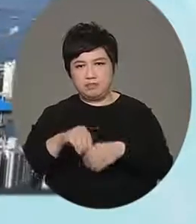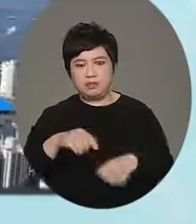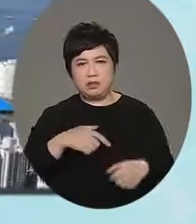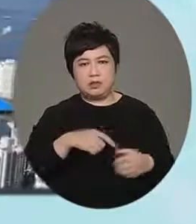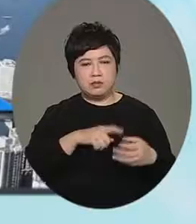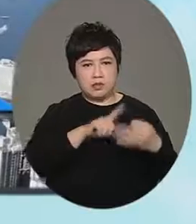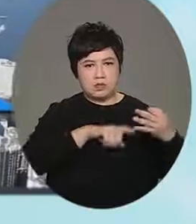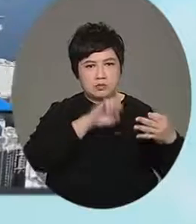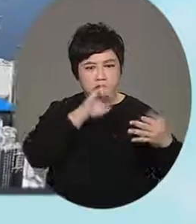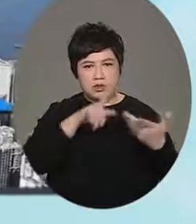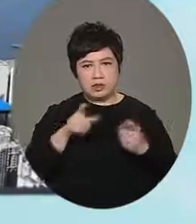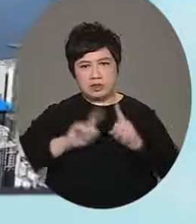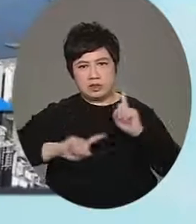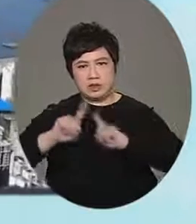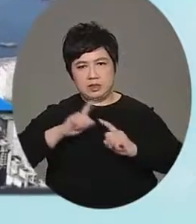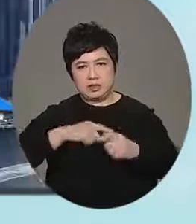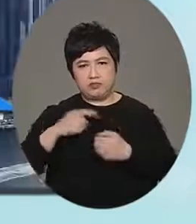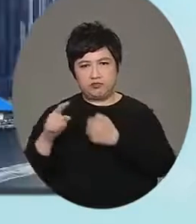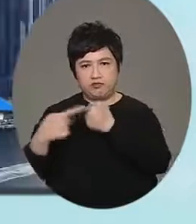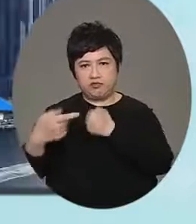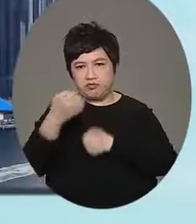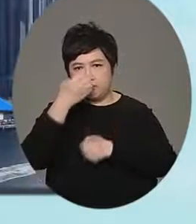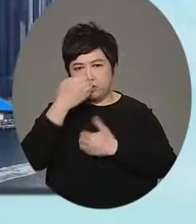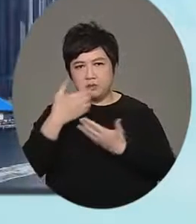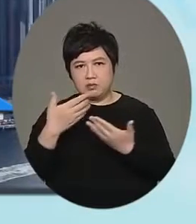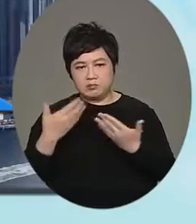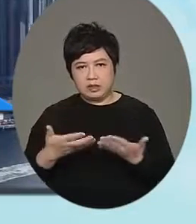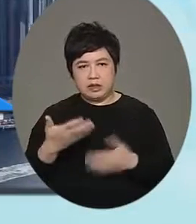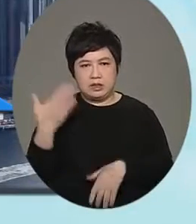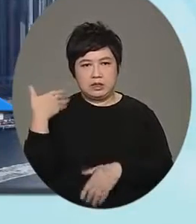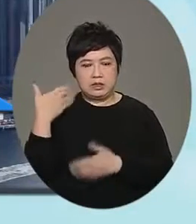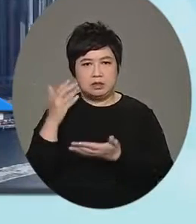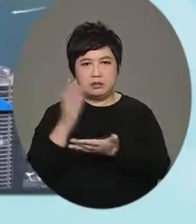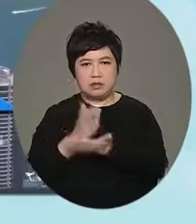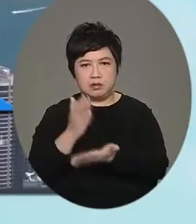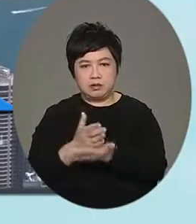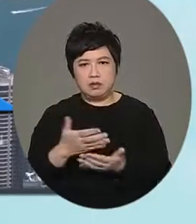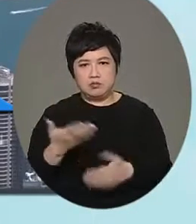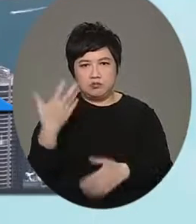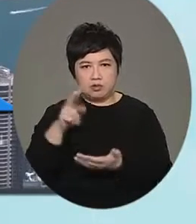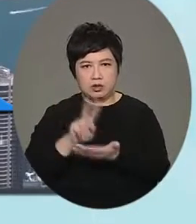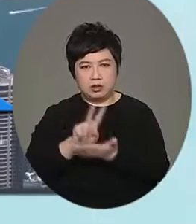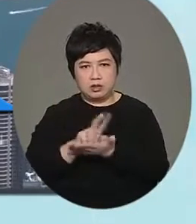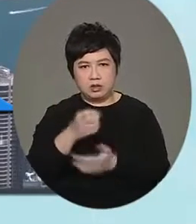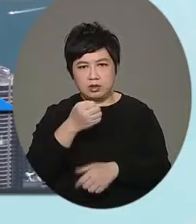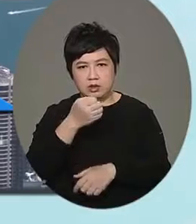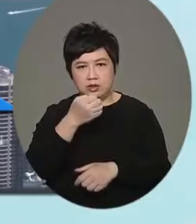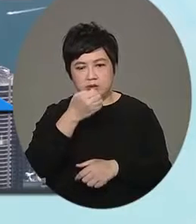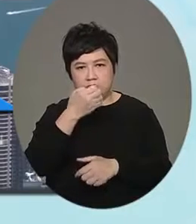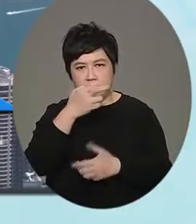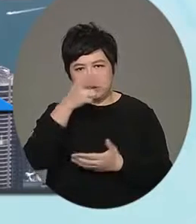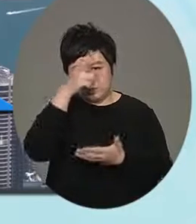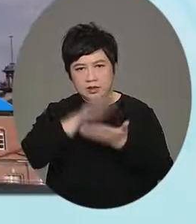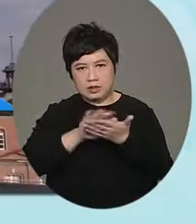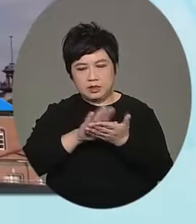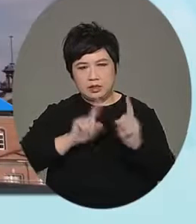又形容一度是自由燈塔的香港不再跟以前一樣，過去兩年來香港喪失了政治自由和